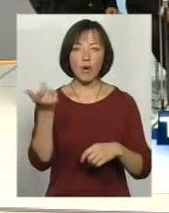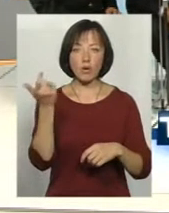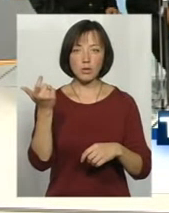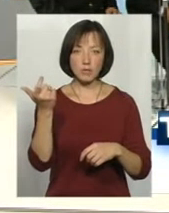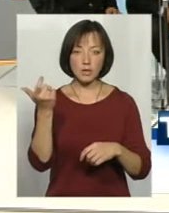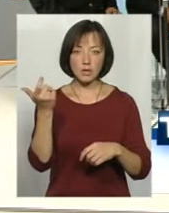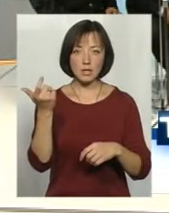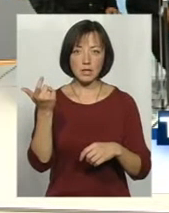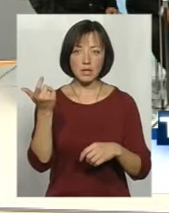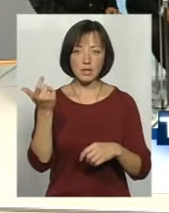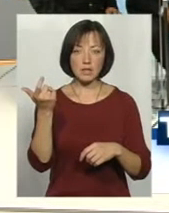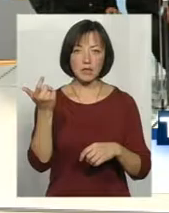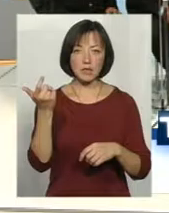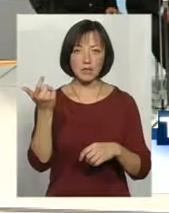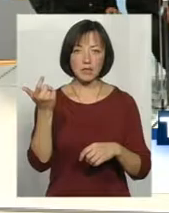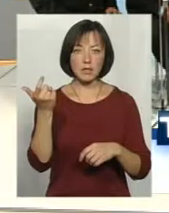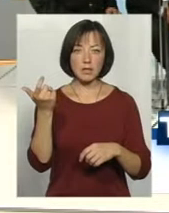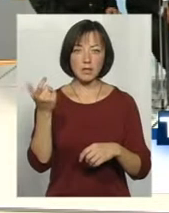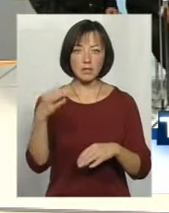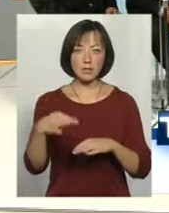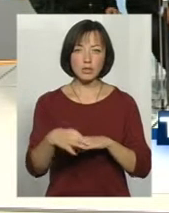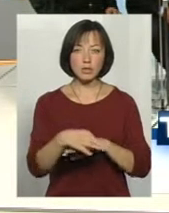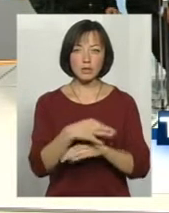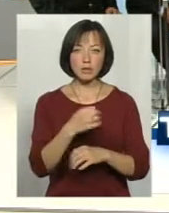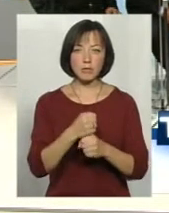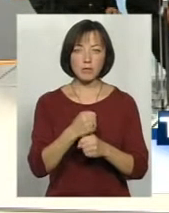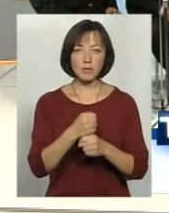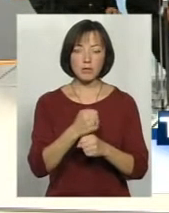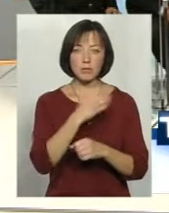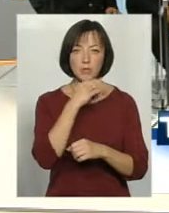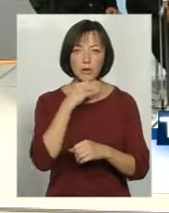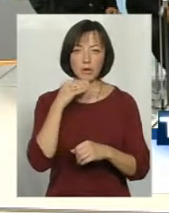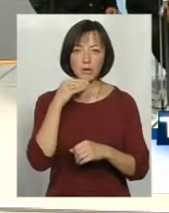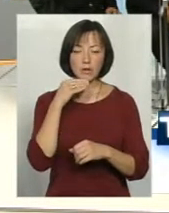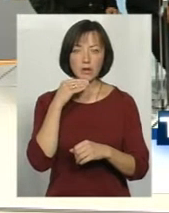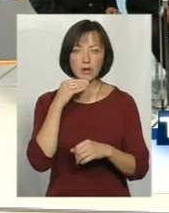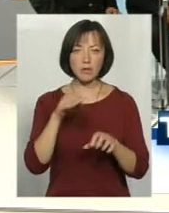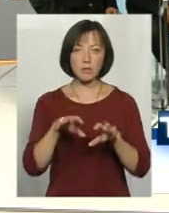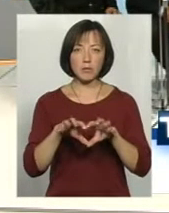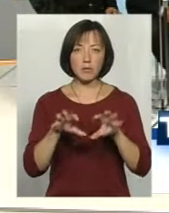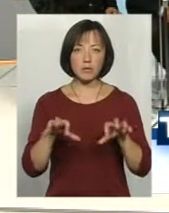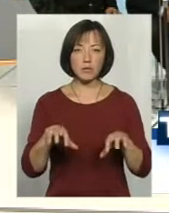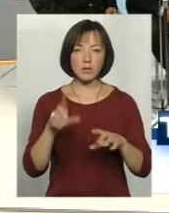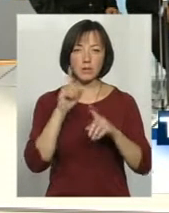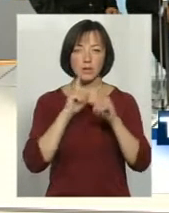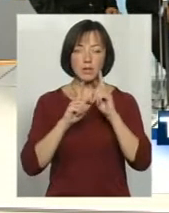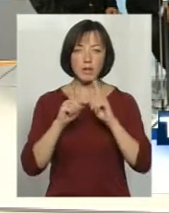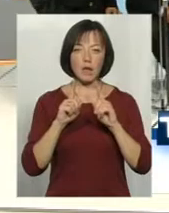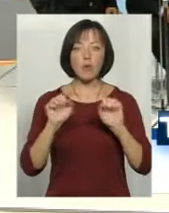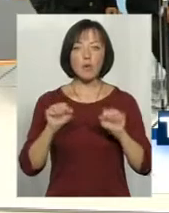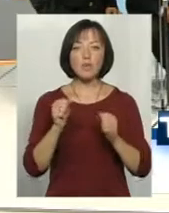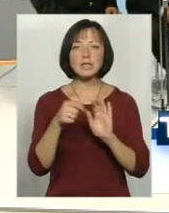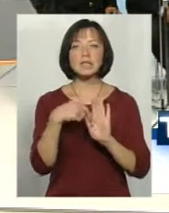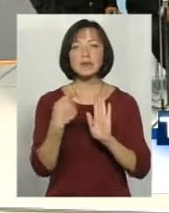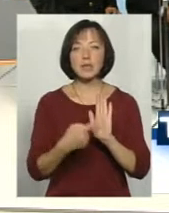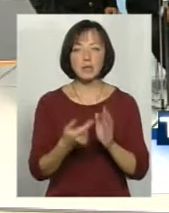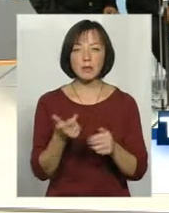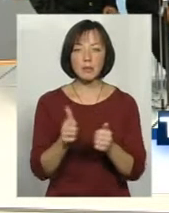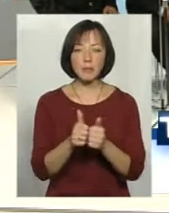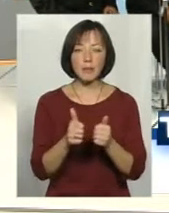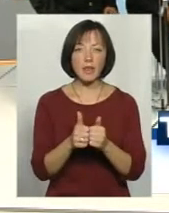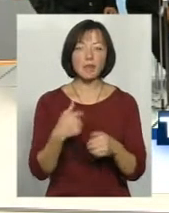по спеціальності. Його жінка працює, багато років працювала председательницею совєта. Можна запитання, більш ближче